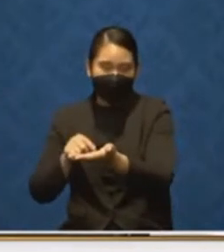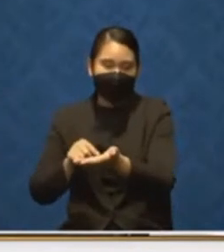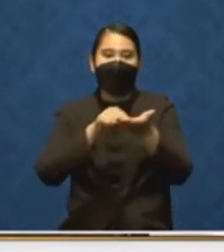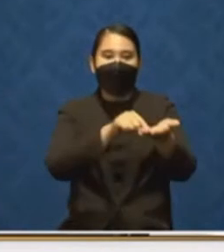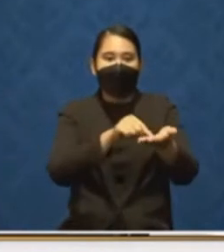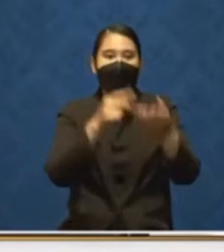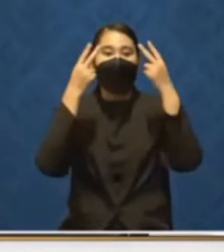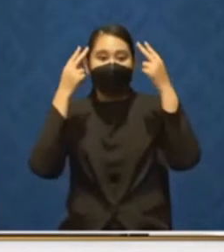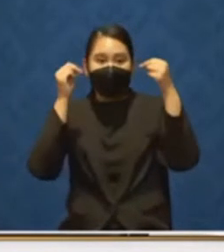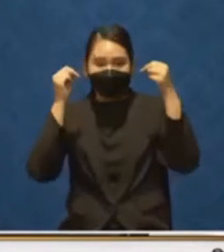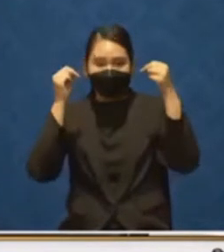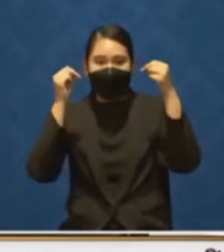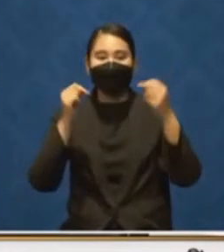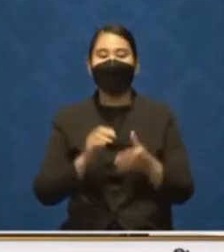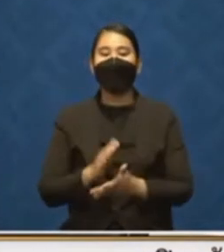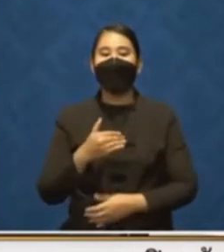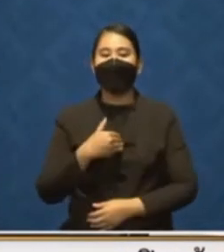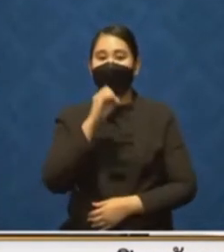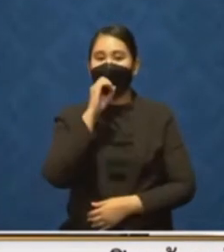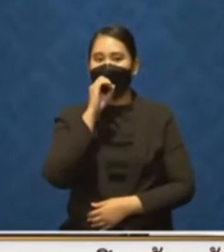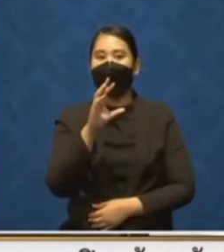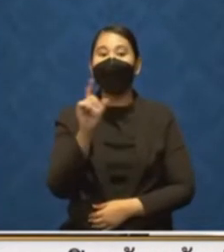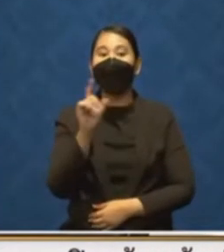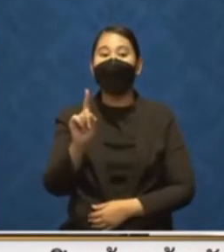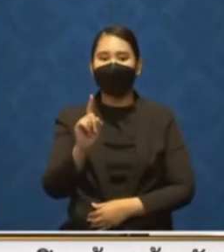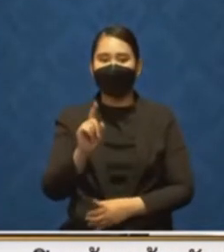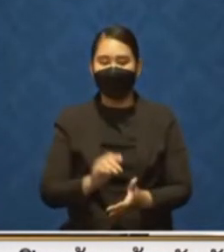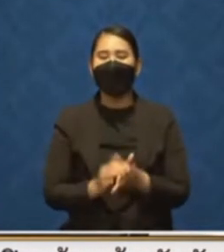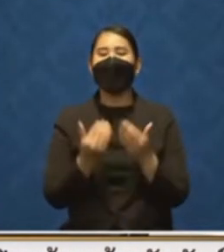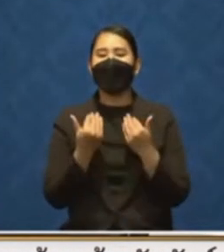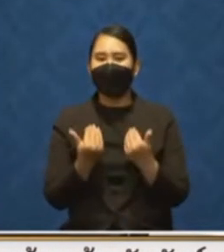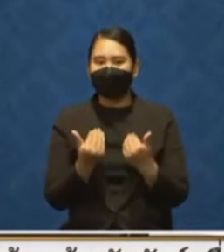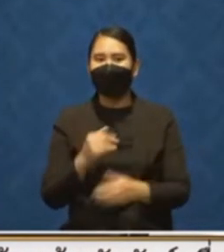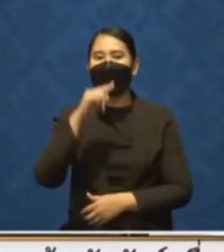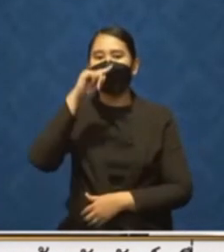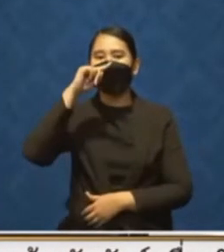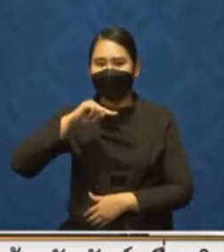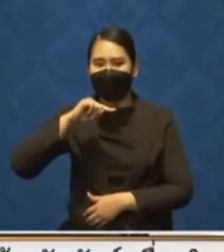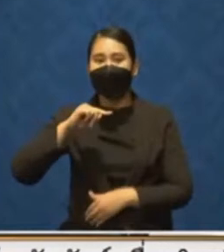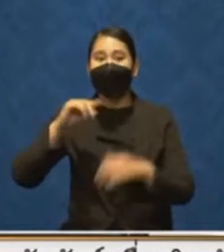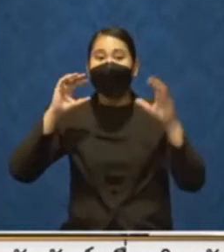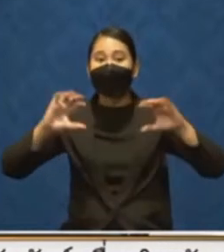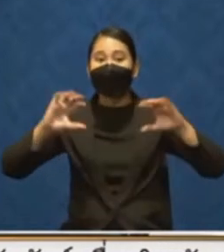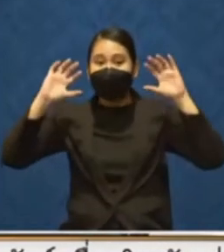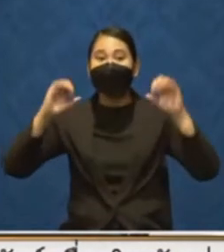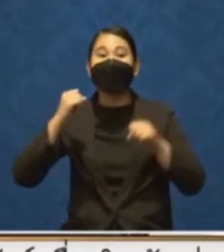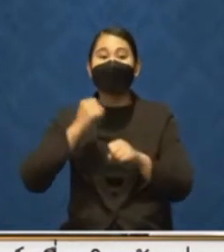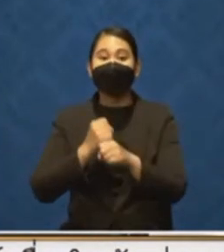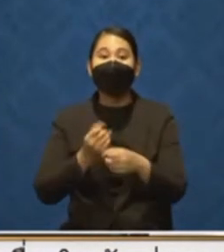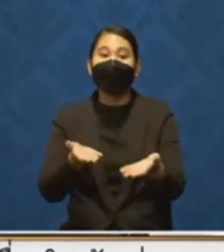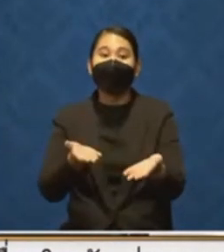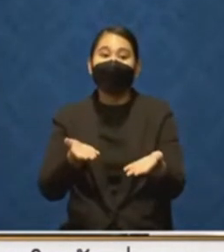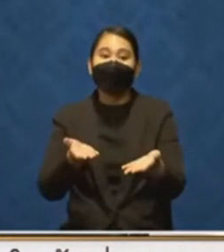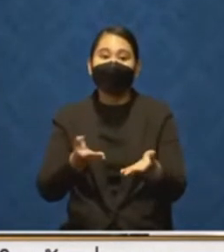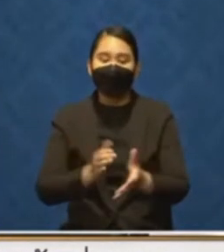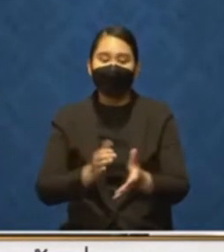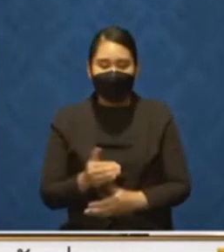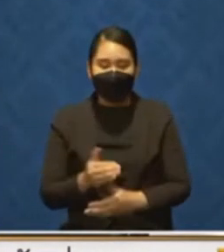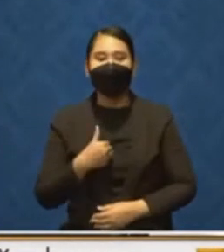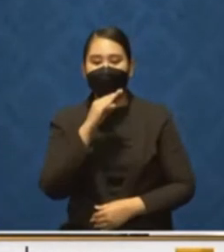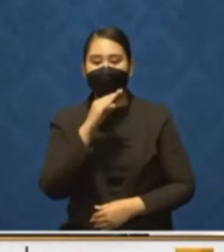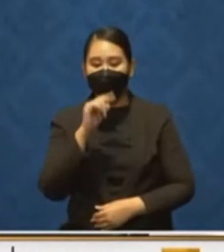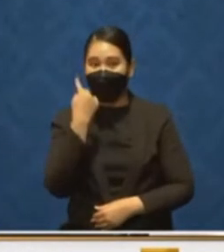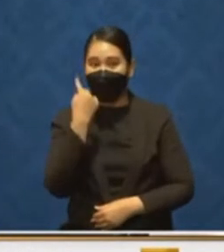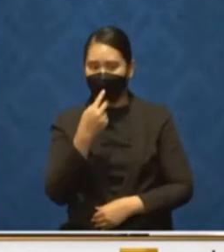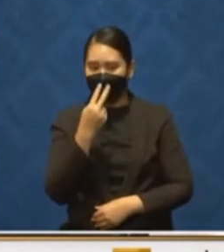ผมจะบอกเลยครับว่าบ้านนี้เมืองนี้เนี่ยรัฐบาลเอากันอย่างนี้ใช่ไหมเพราะว่าลาใครทำ